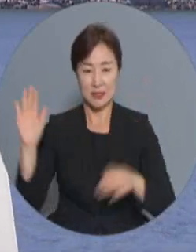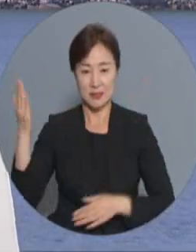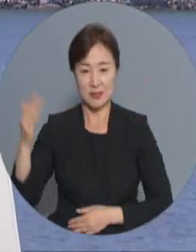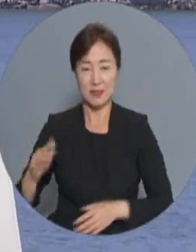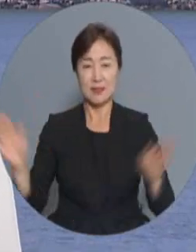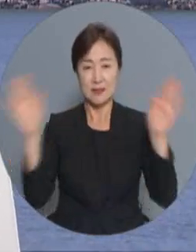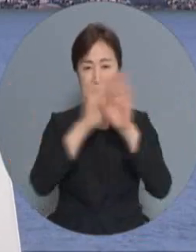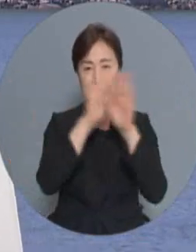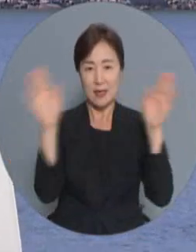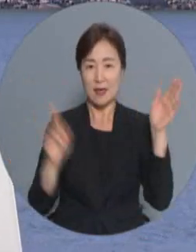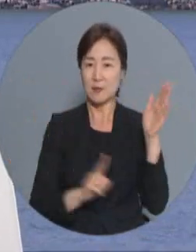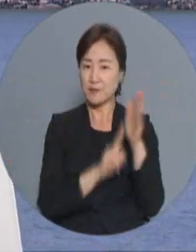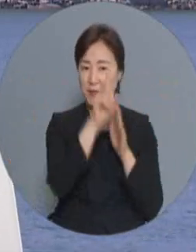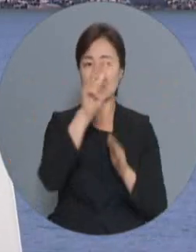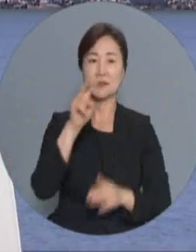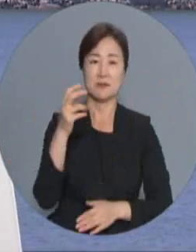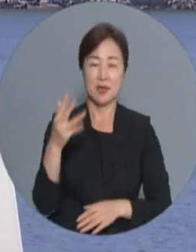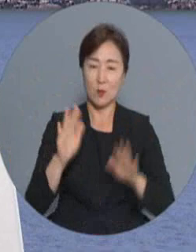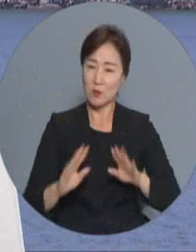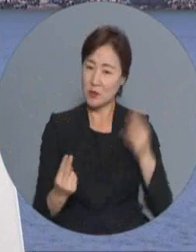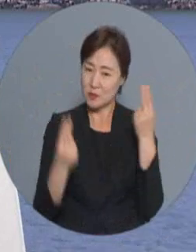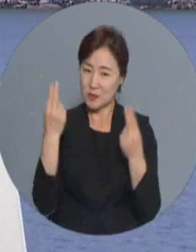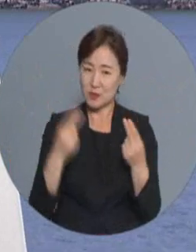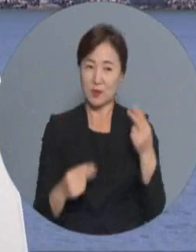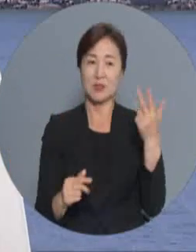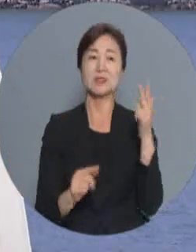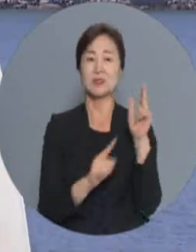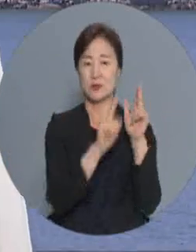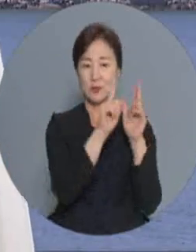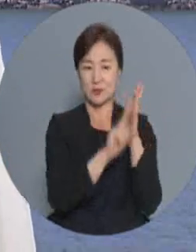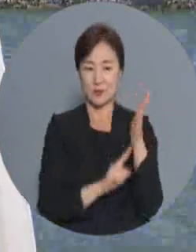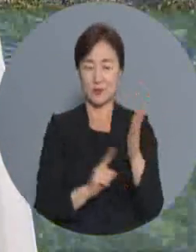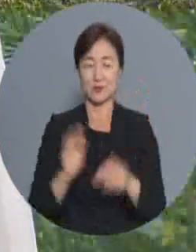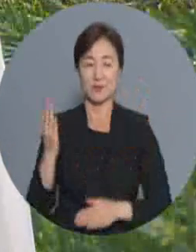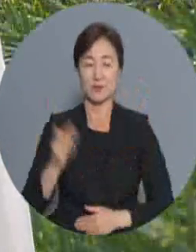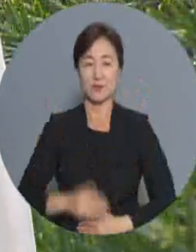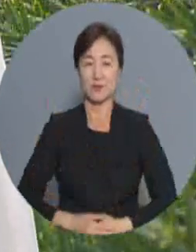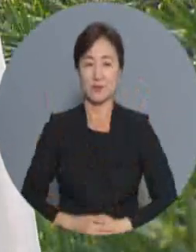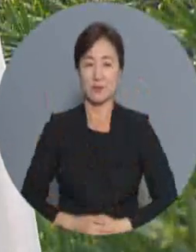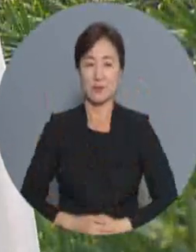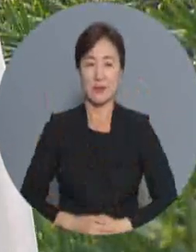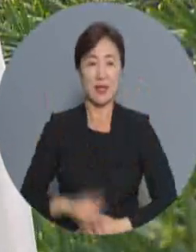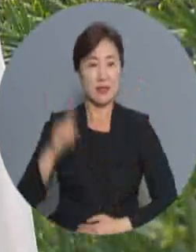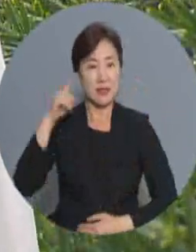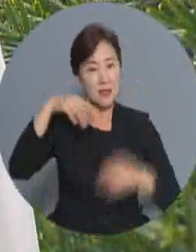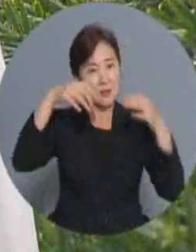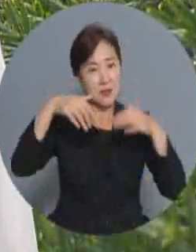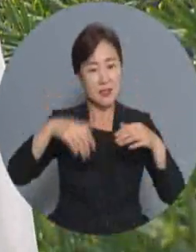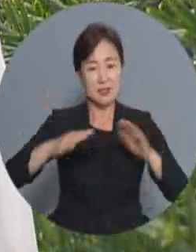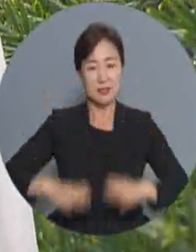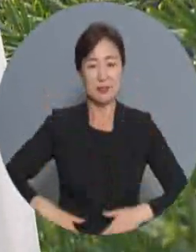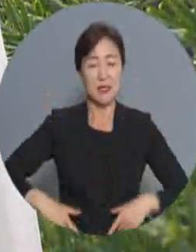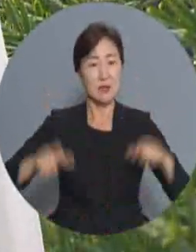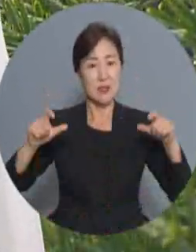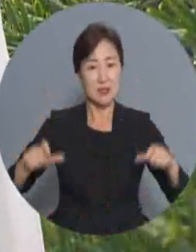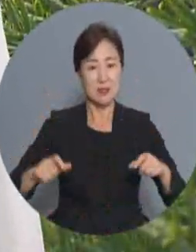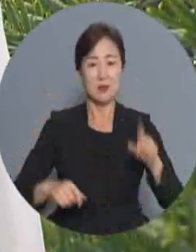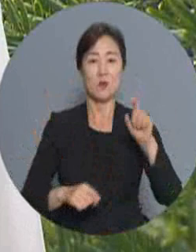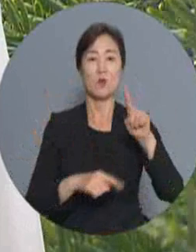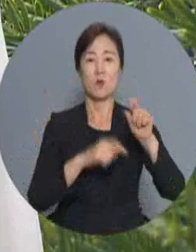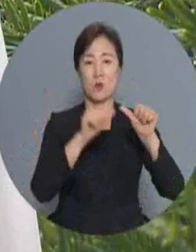한낮 기온 28도에 그치며 오늘보다 7도 가량이 낮겠습니다 내일 비는 남해안 지역에 5에서